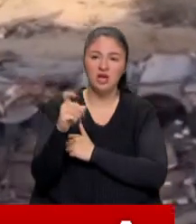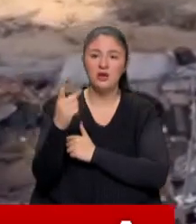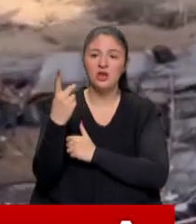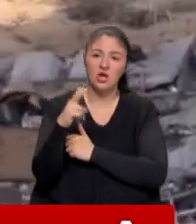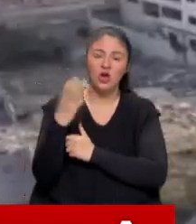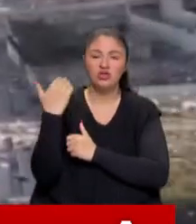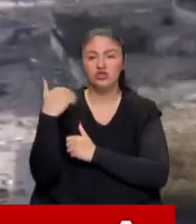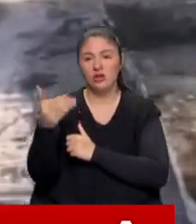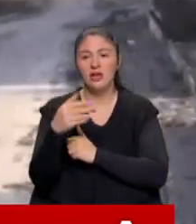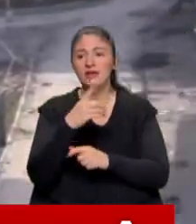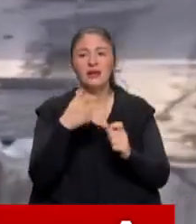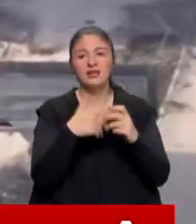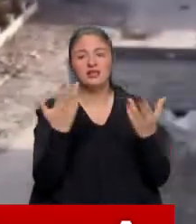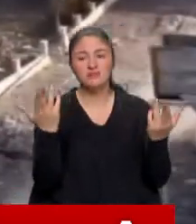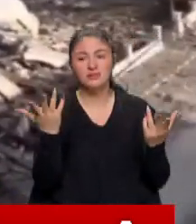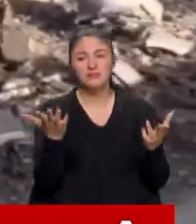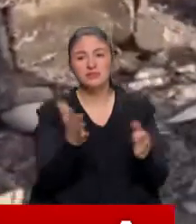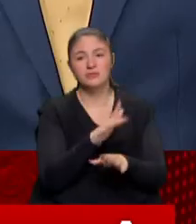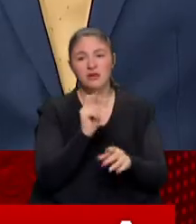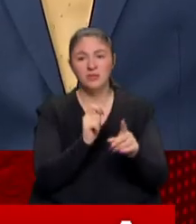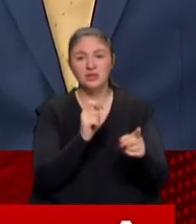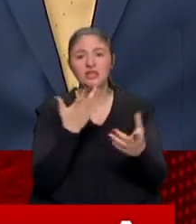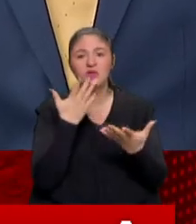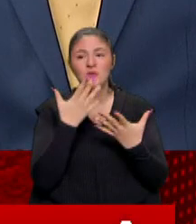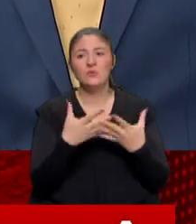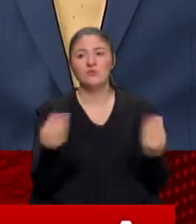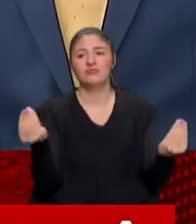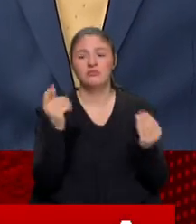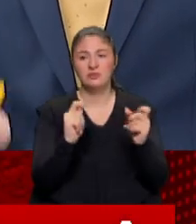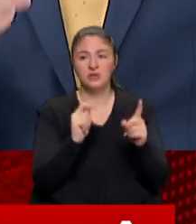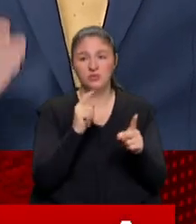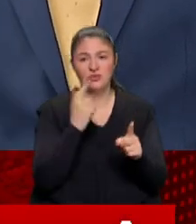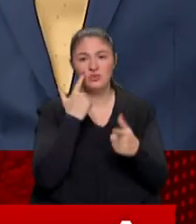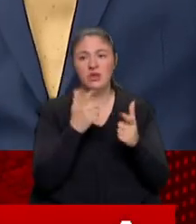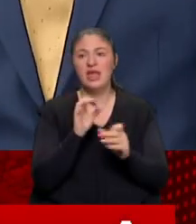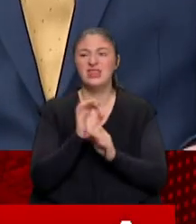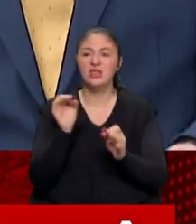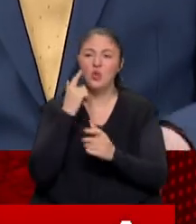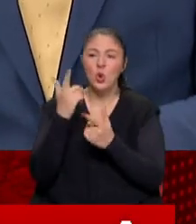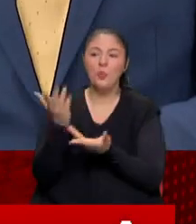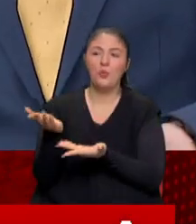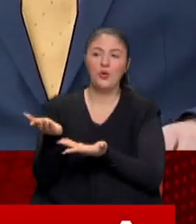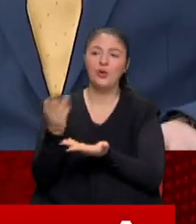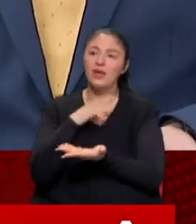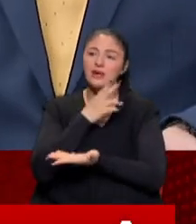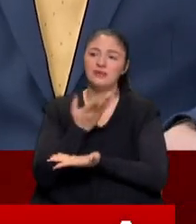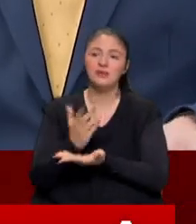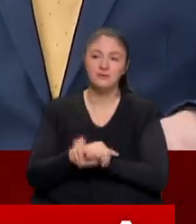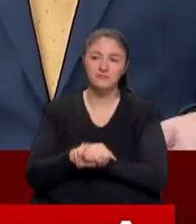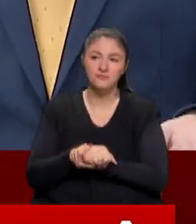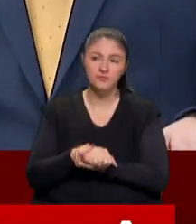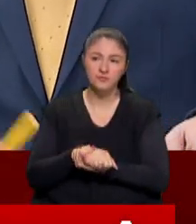iki ay sonrasında Gazze nasıl yerle bir edildi, nasıl yok edildi, bunun en görüntüsü. En net görüntüsü ne yazık ki